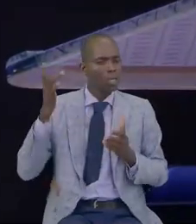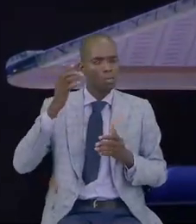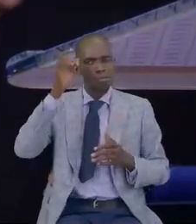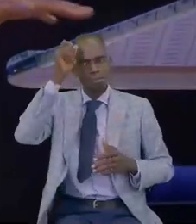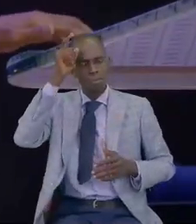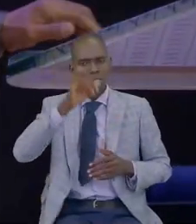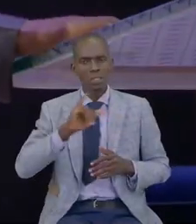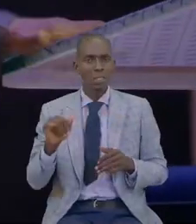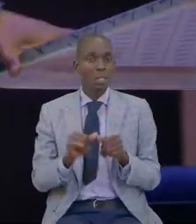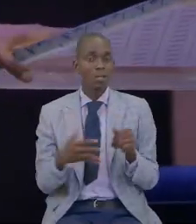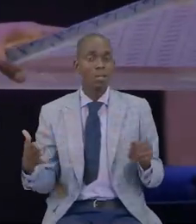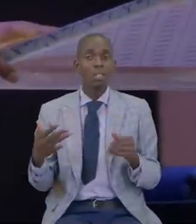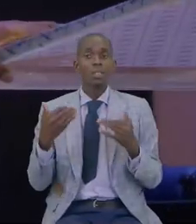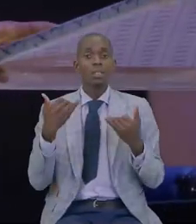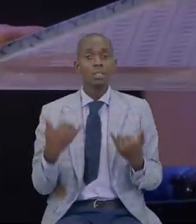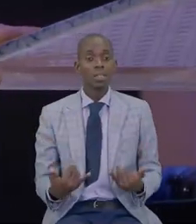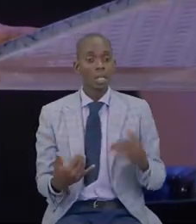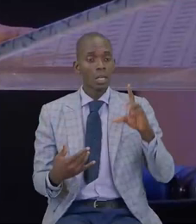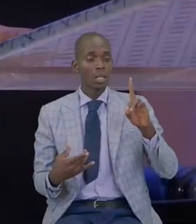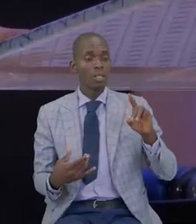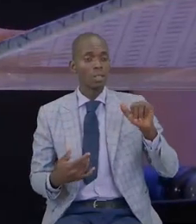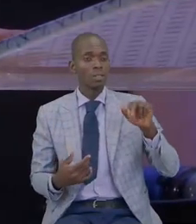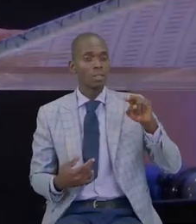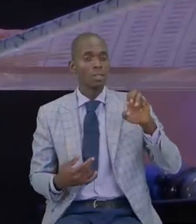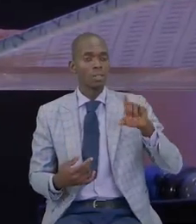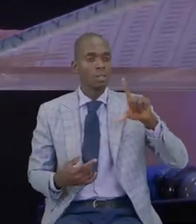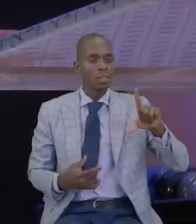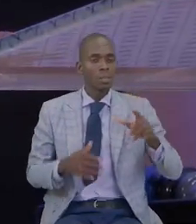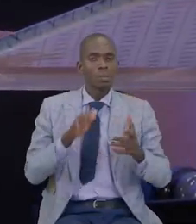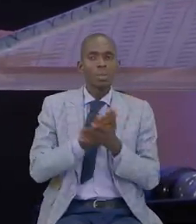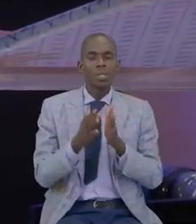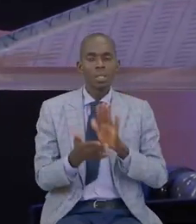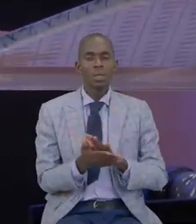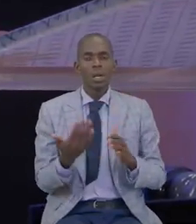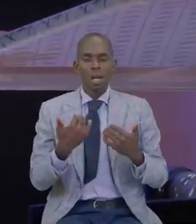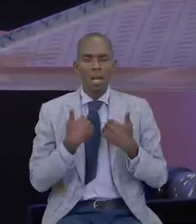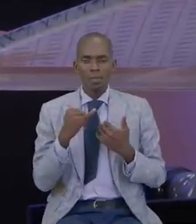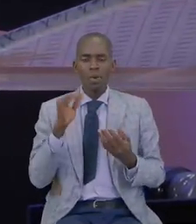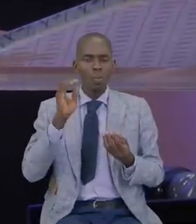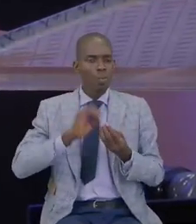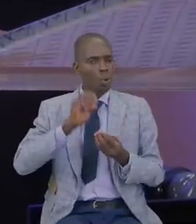tout. Maintenant, Daniel est devenu. Il avait plus de connaissances